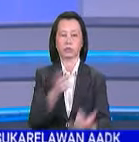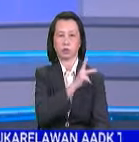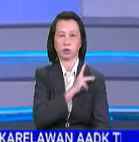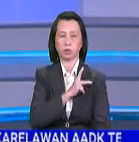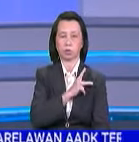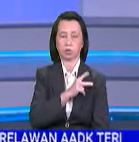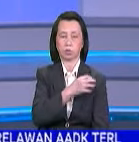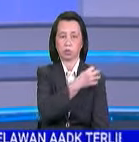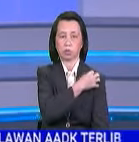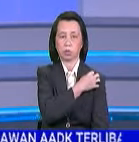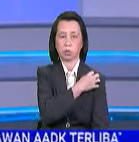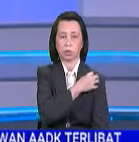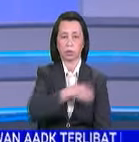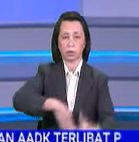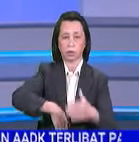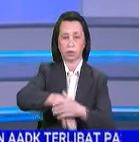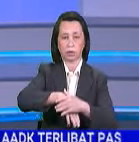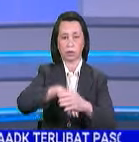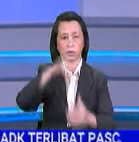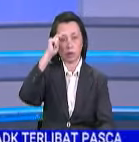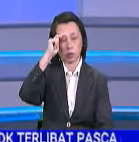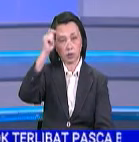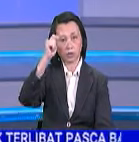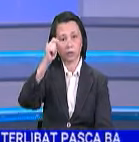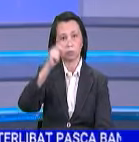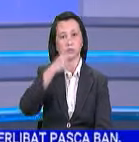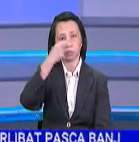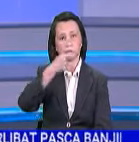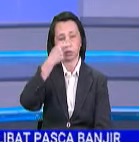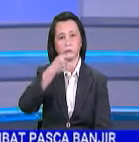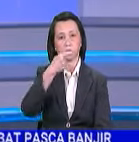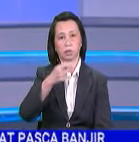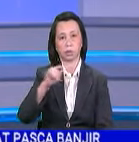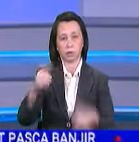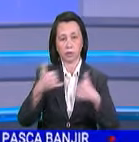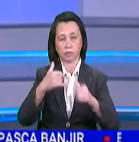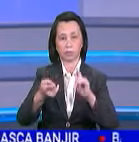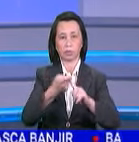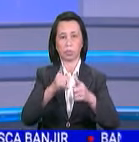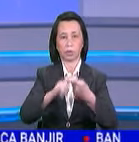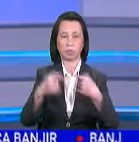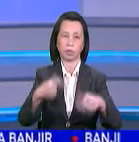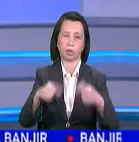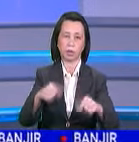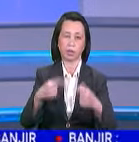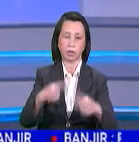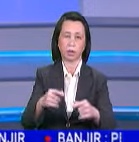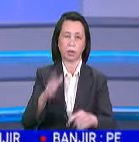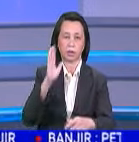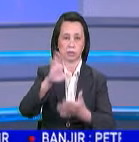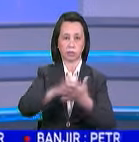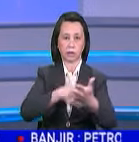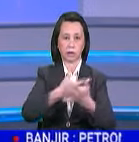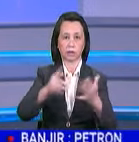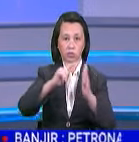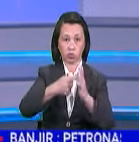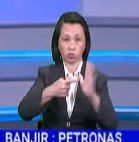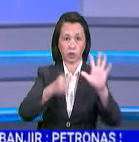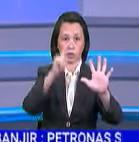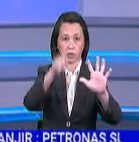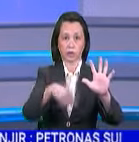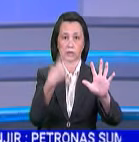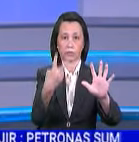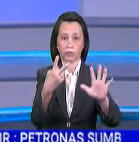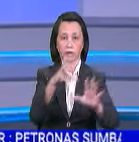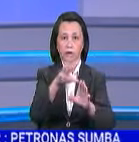Pegawai Operasi Terengganu Football Club Senia Berhad Muhammad Sabri Abbas berkata, aksi persahabatan pramusim yang dijadual bermula 5 Februari